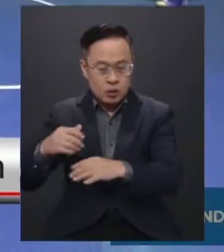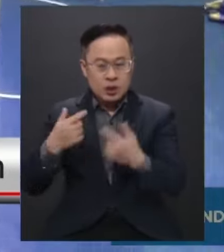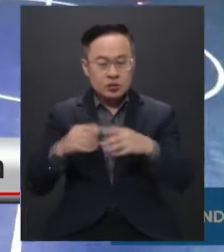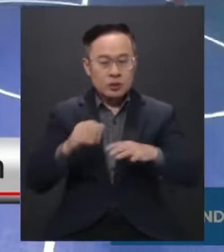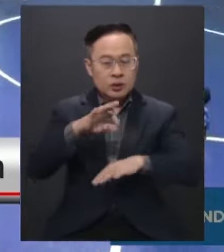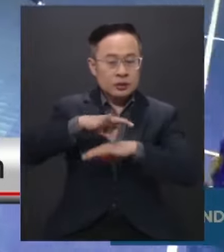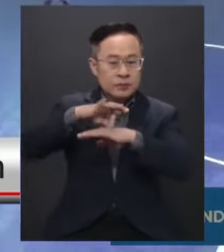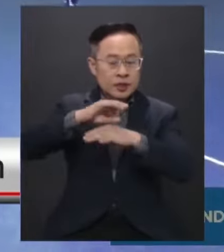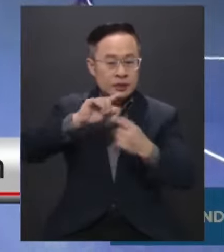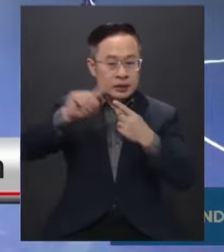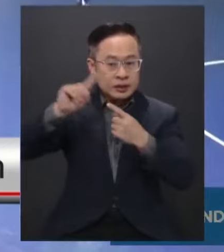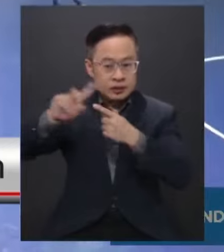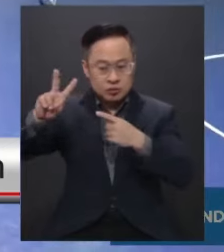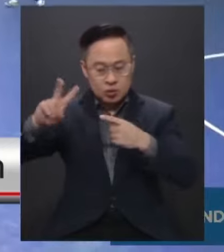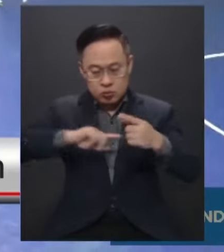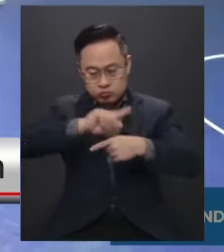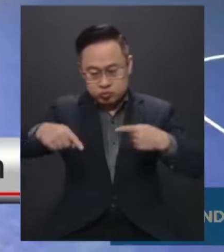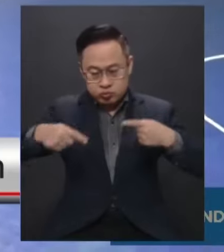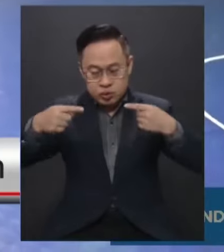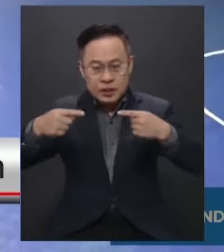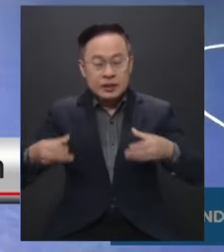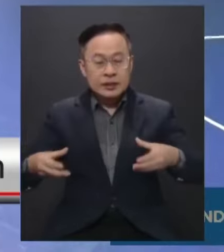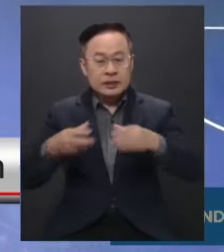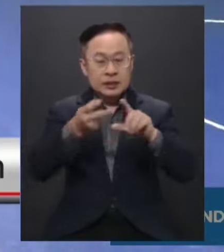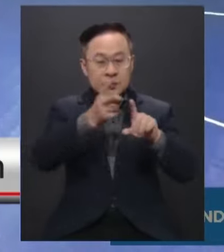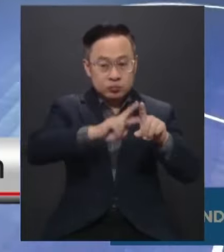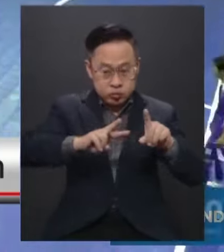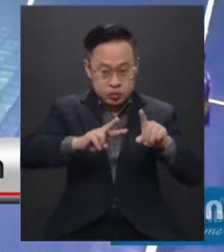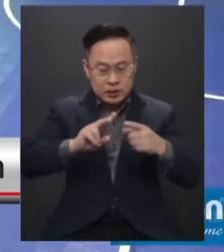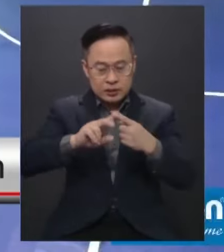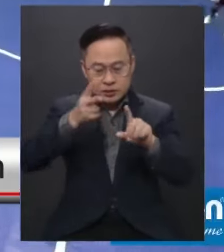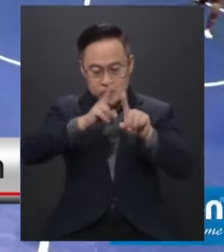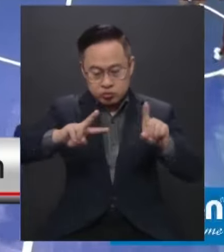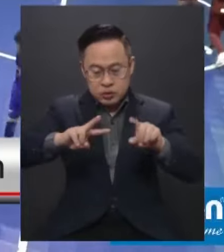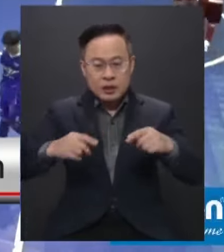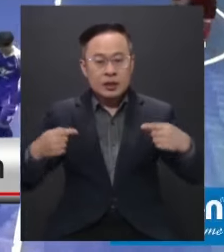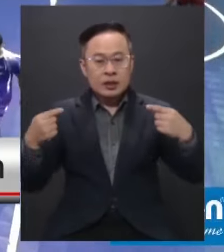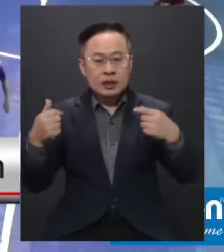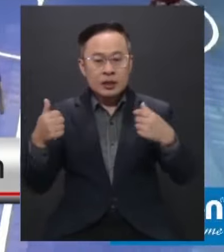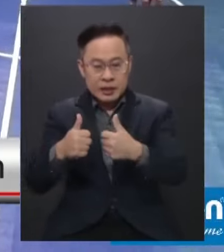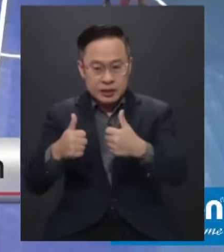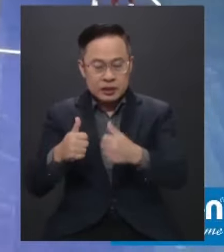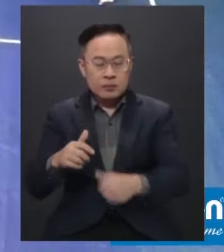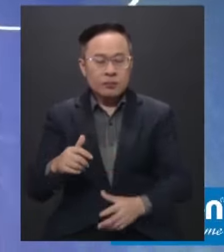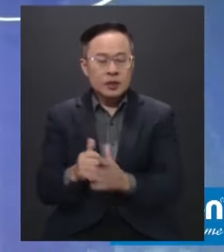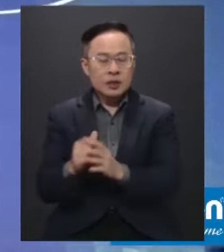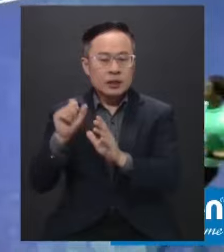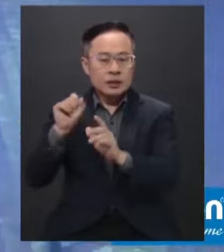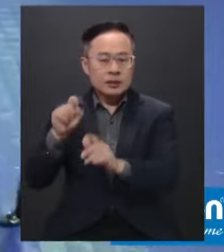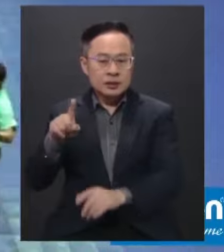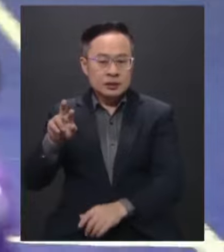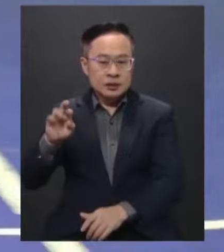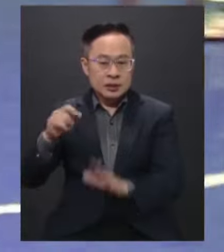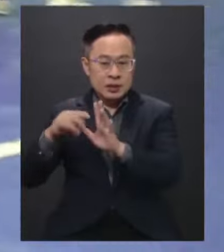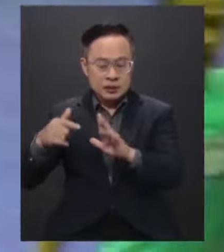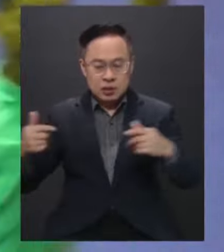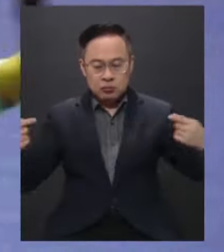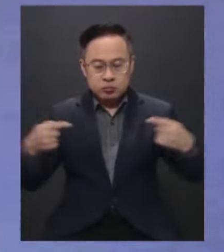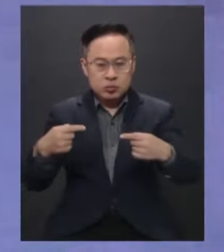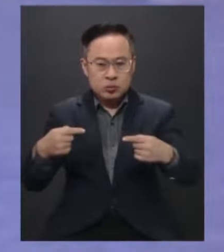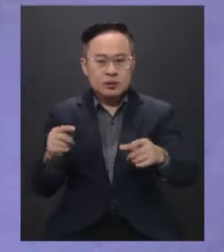นศรีนครินทรวิโรฒไมาน่ฟุตซอคลับค่ะจะพบกับyfaศรีราชานั่นเองนะ